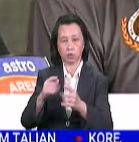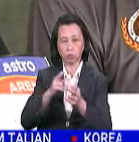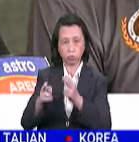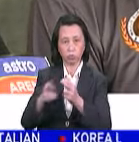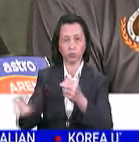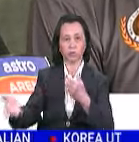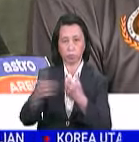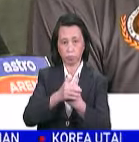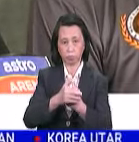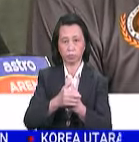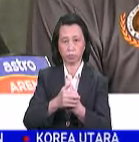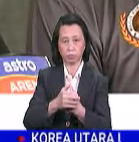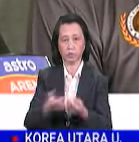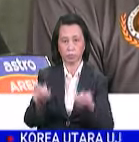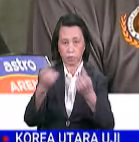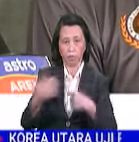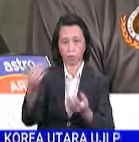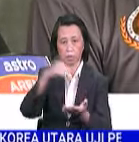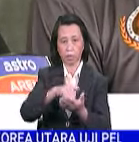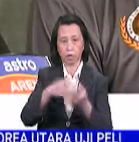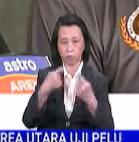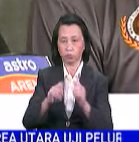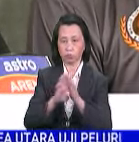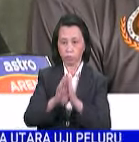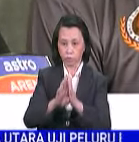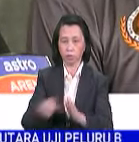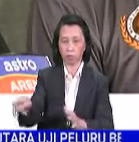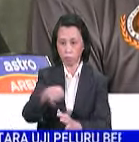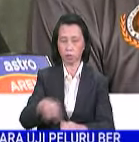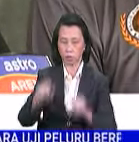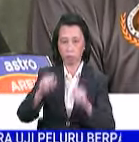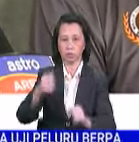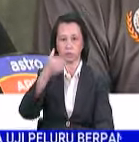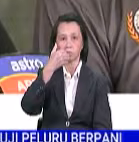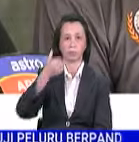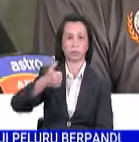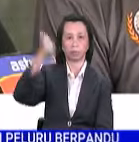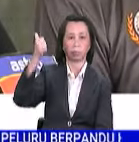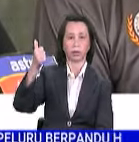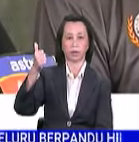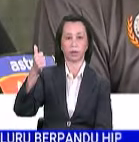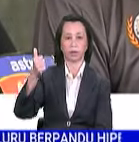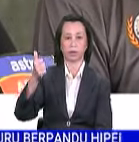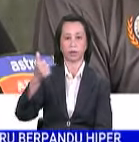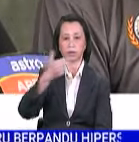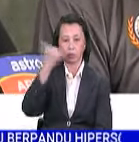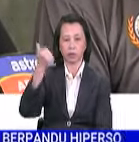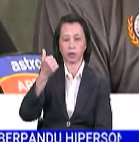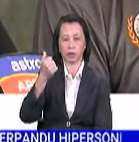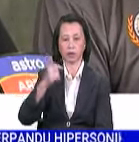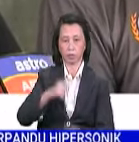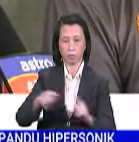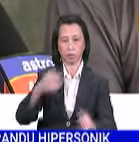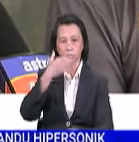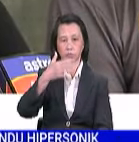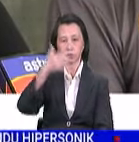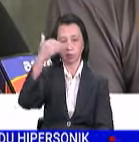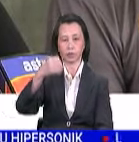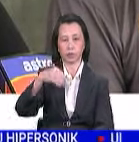datang balik dan cuba membuktikan bahawa mereka masih lagi terbaik. Bukan saja terbaik dalam negara, malah terbaik